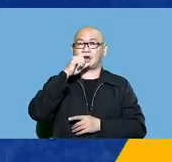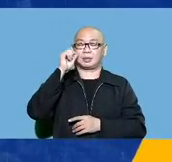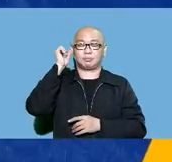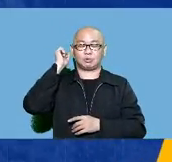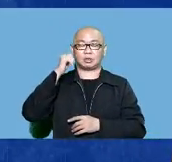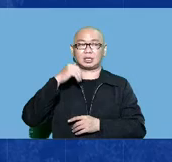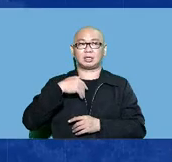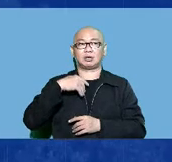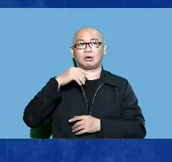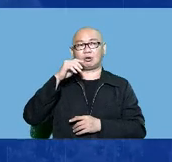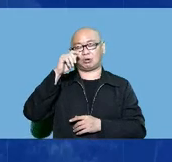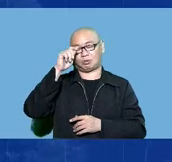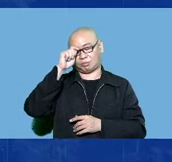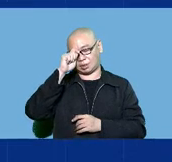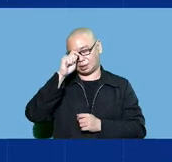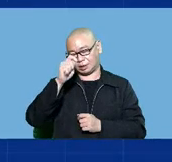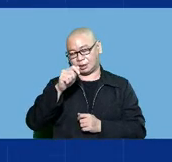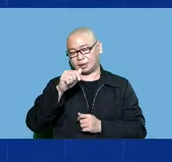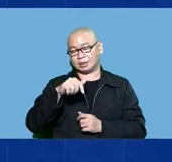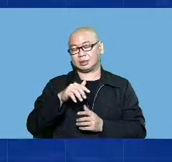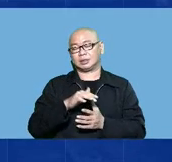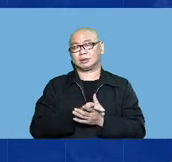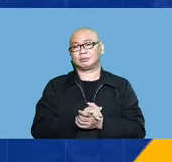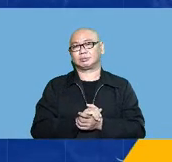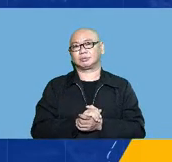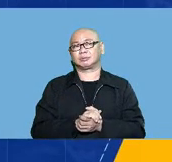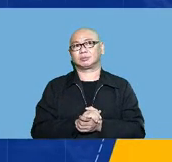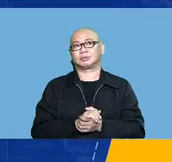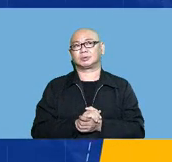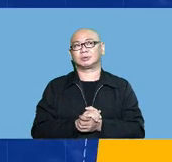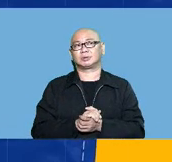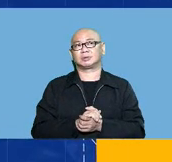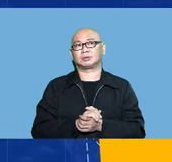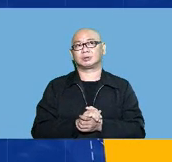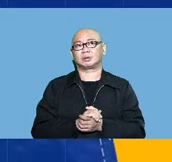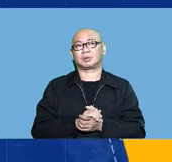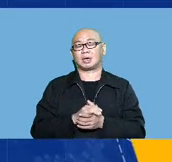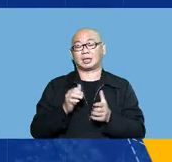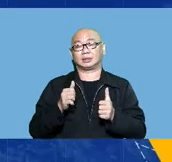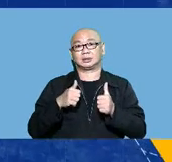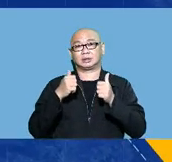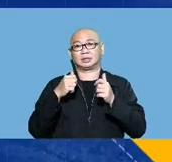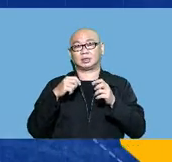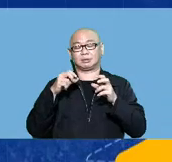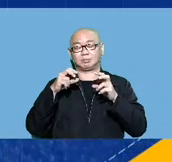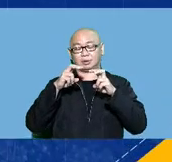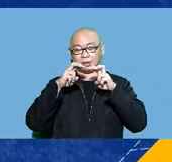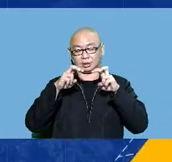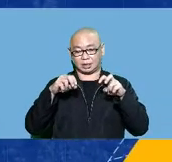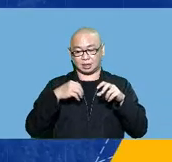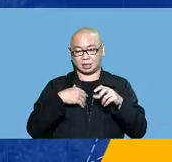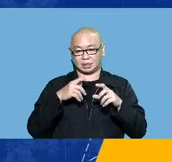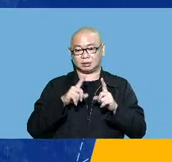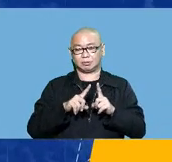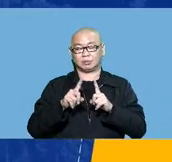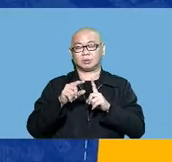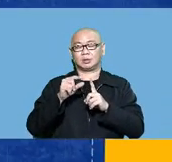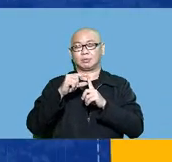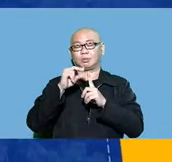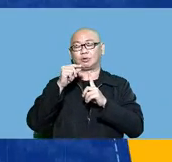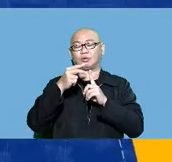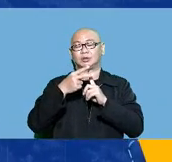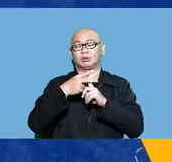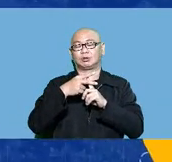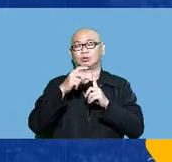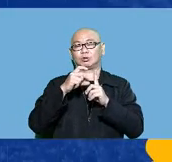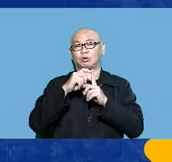hormati, ini merupakan cuplikan hasil penelitian saya yang dibimbing oleh Profesor